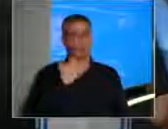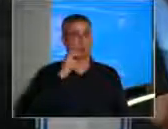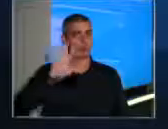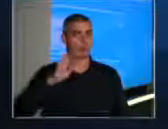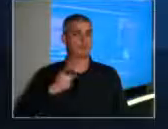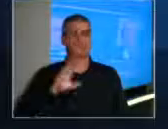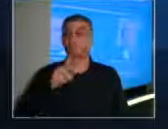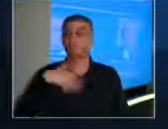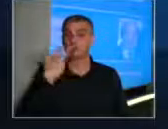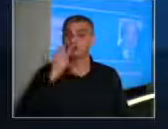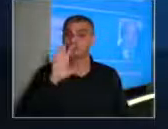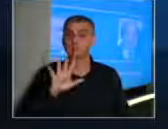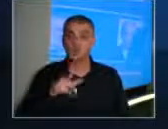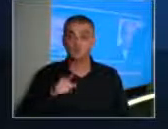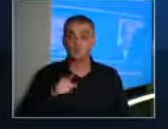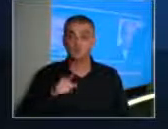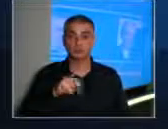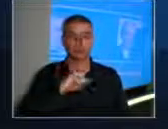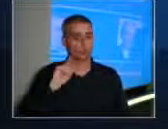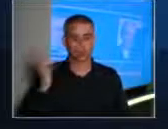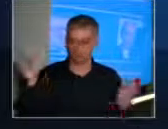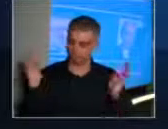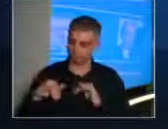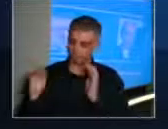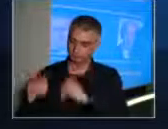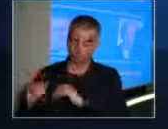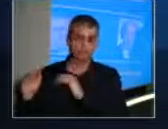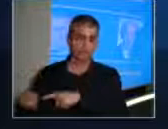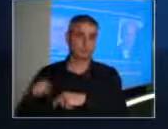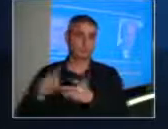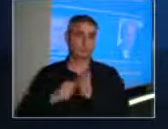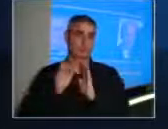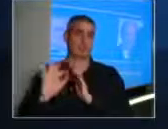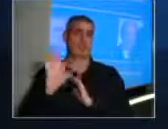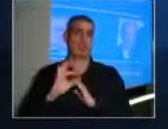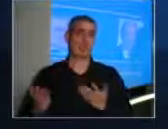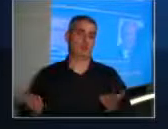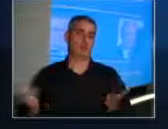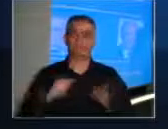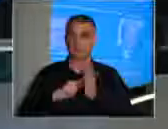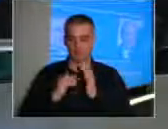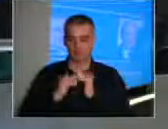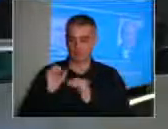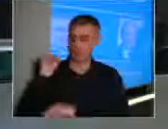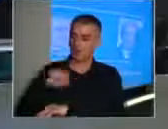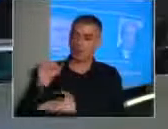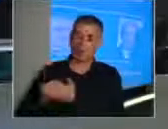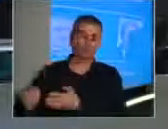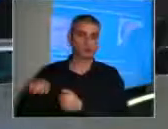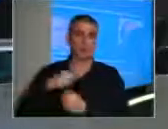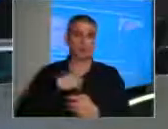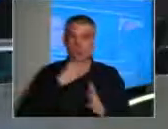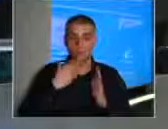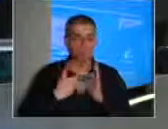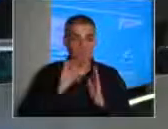35 מנדטים. אם תהיו 35 מנדטים, כולם מתרסקים שם. אנחנו בסקרים אחרונים. אבל זו המטרה שלכם. המטרה היא לעלות על חשבונם. אנחנו בסקרים